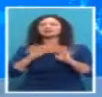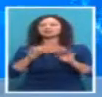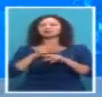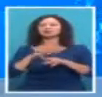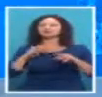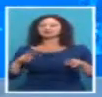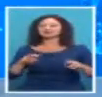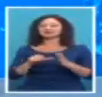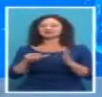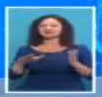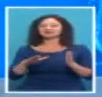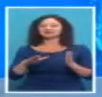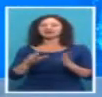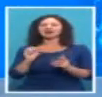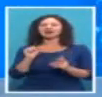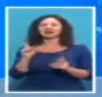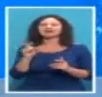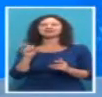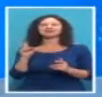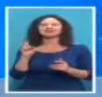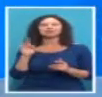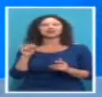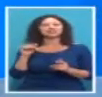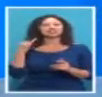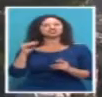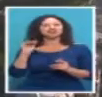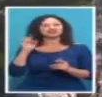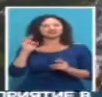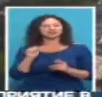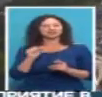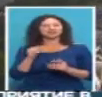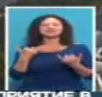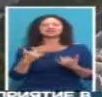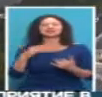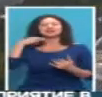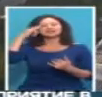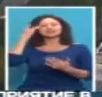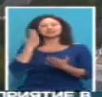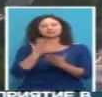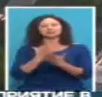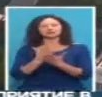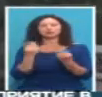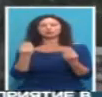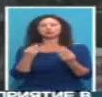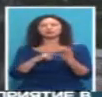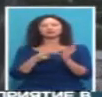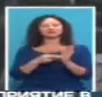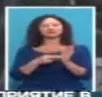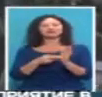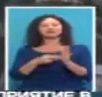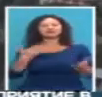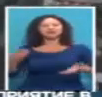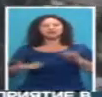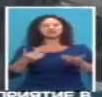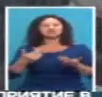энергетики Казахстана и Азербайджана Канат Бузумбаев и Парвиз Шахбазов. Сегодня Казахстан имеет крупные проекты в области добычи нефти и